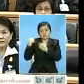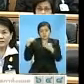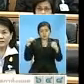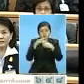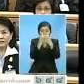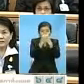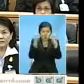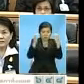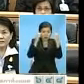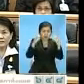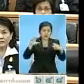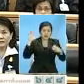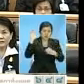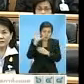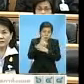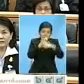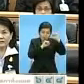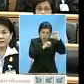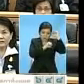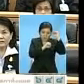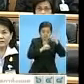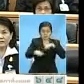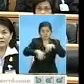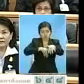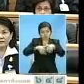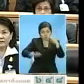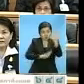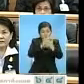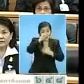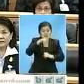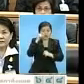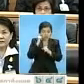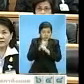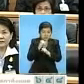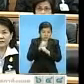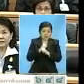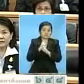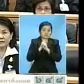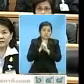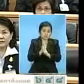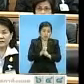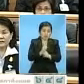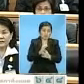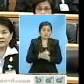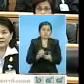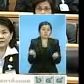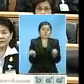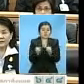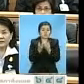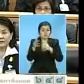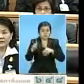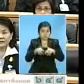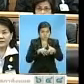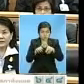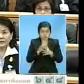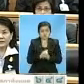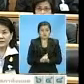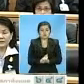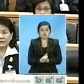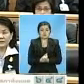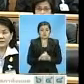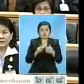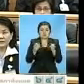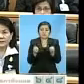พี่น้องประชาชนคนไทยทั่วประเทศผลเสียหายเกิดขึ้นอย่างไรครับเกิดขึ้นกับระบอบประชาธิปไตยที่ผิดเพี้ยนไปของเ